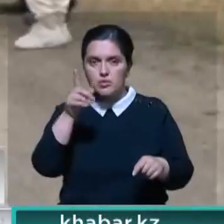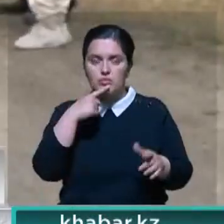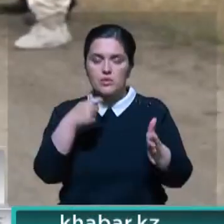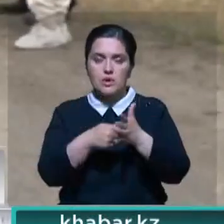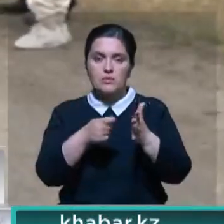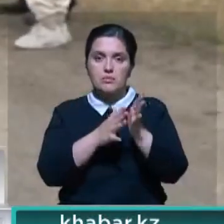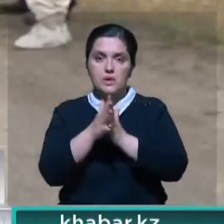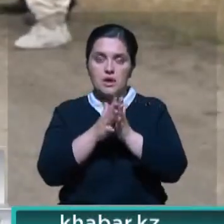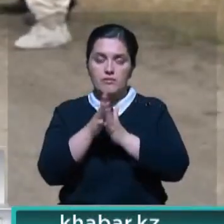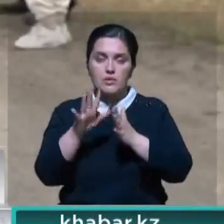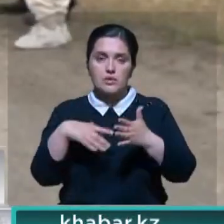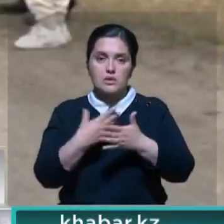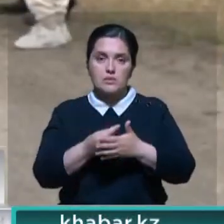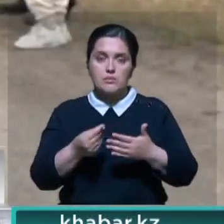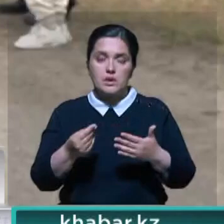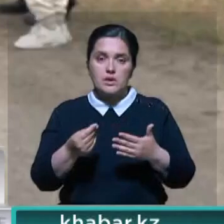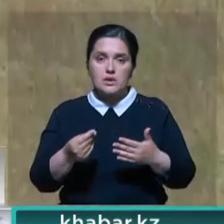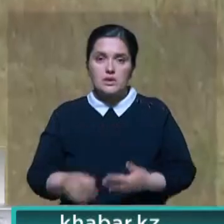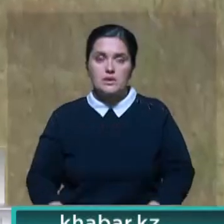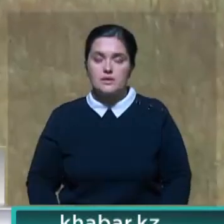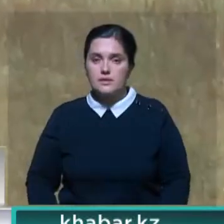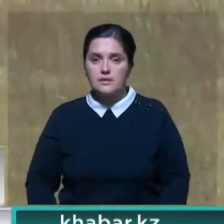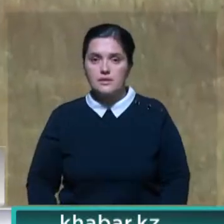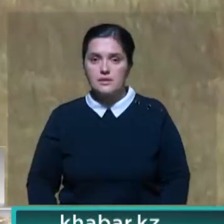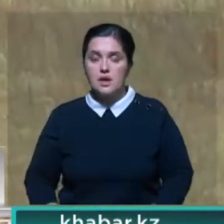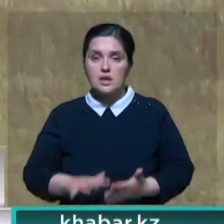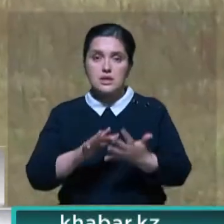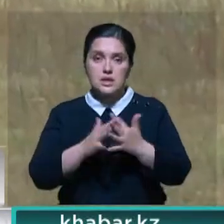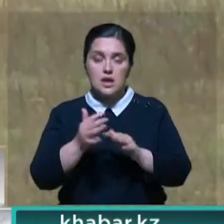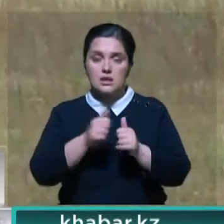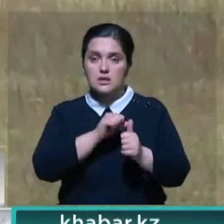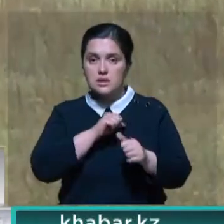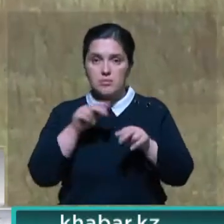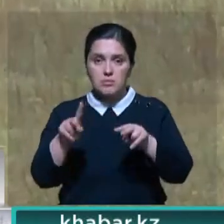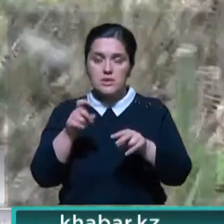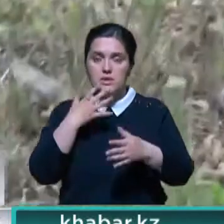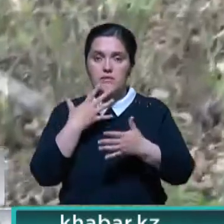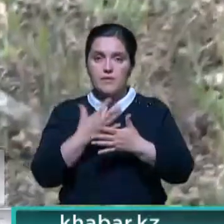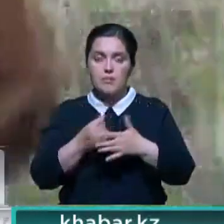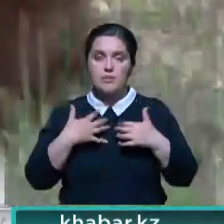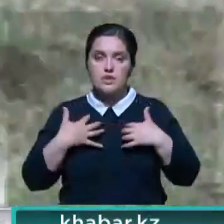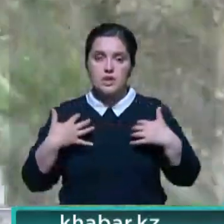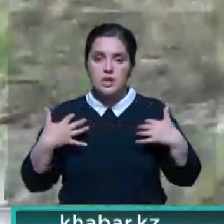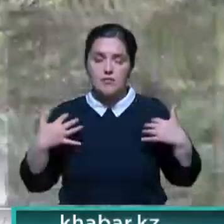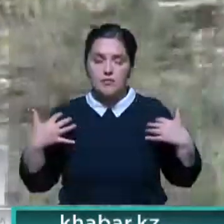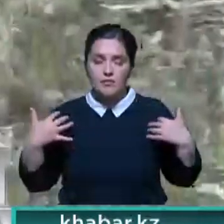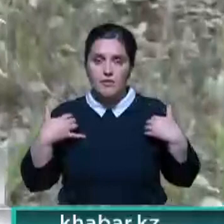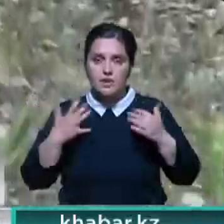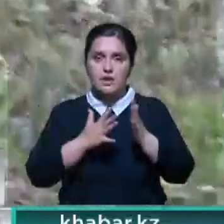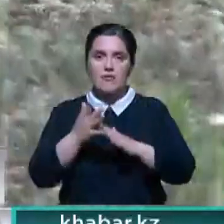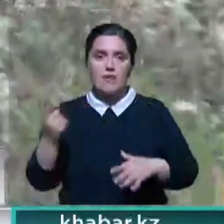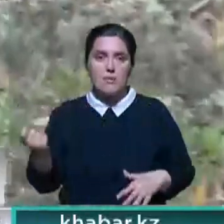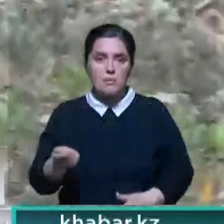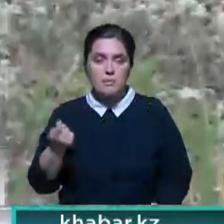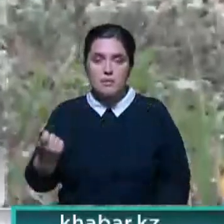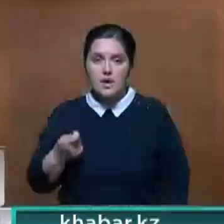сейчас даже ходят до сих пор беспризорно. В селе теперь каждый сам присматривает за своим скотом. Пасут, где придется. Травы мало даже